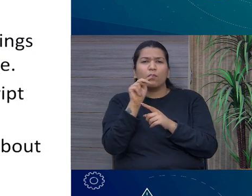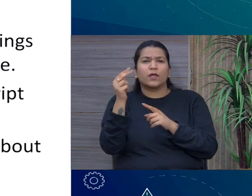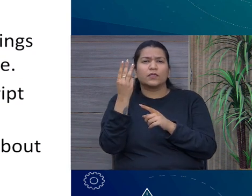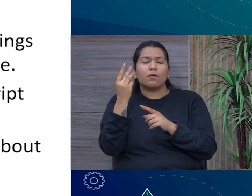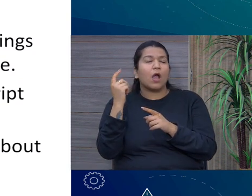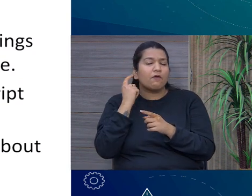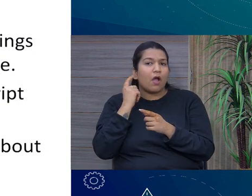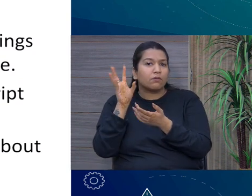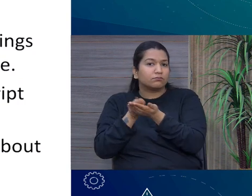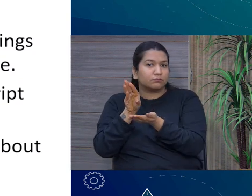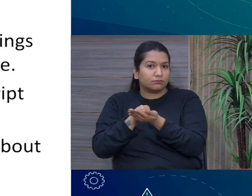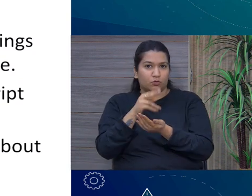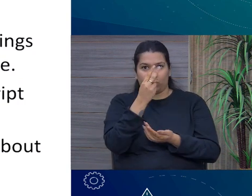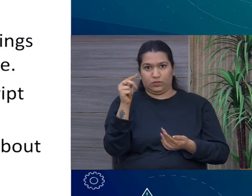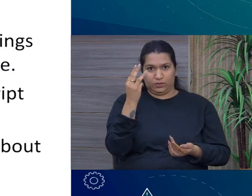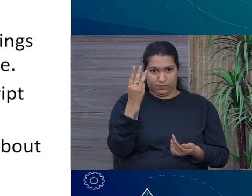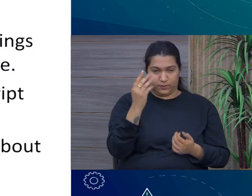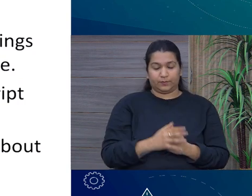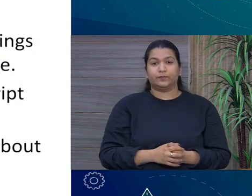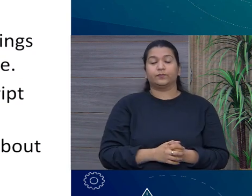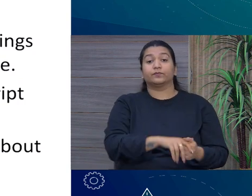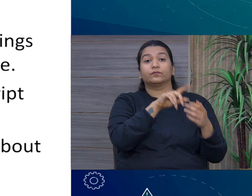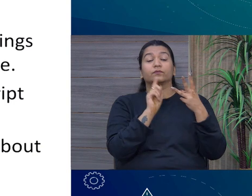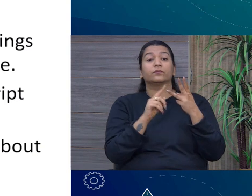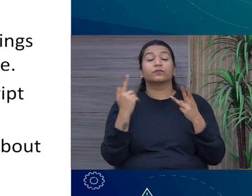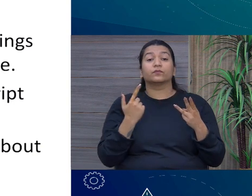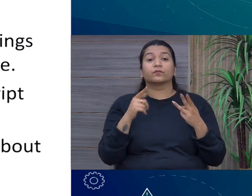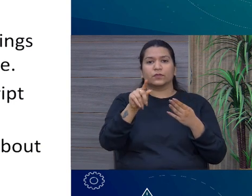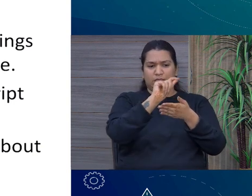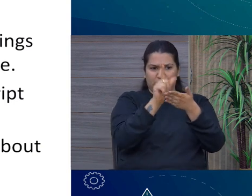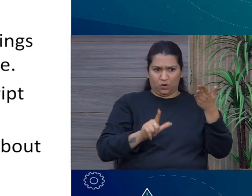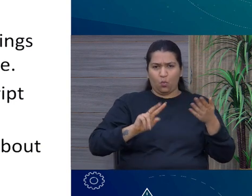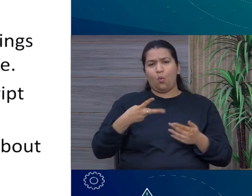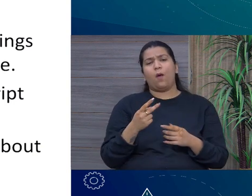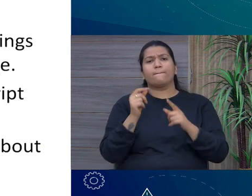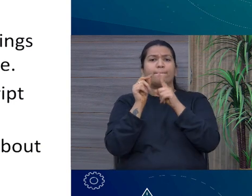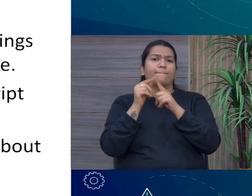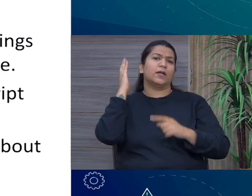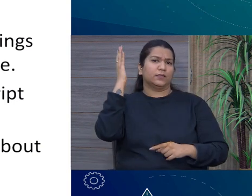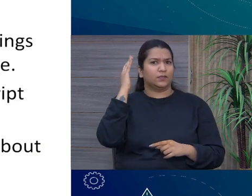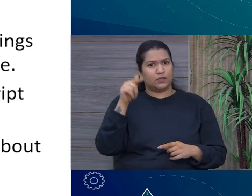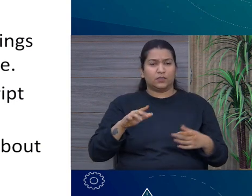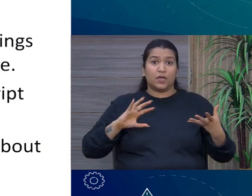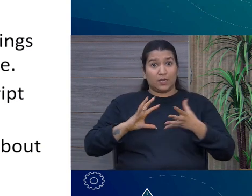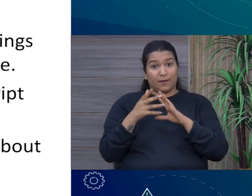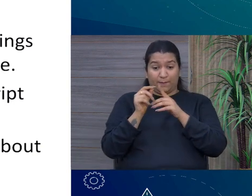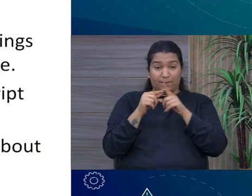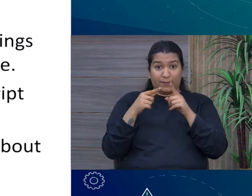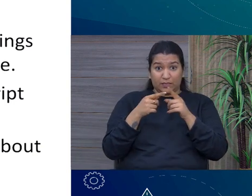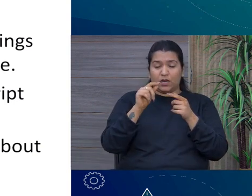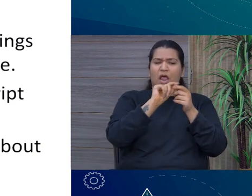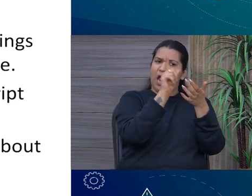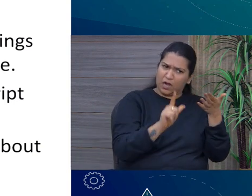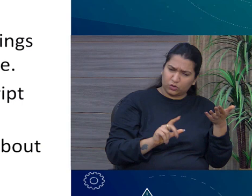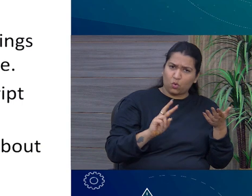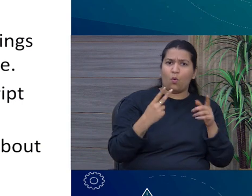का। नेक्स्ट हमारा क्वेश्चन है, राइट एन आर्टिकल और गिव अ प्रेजेंटेशन अबाउट पाला पेंटिंग्स। ये आप आर्टिकल भी लिख सकते